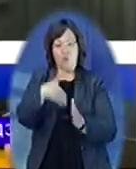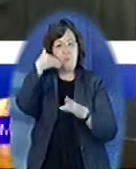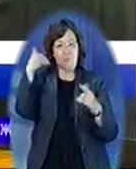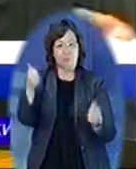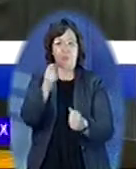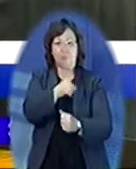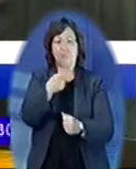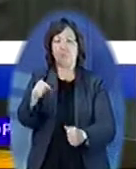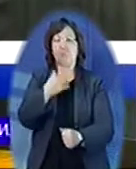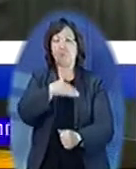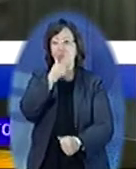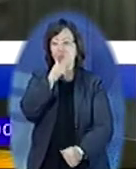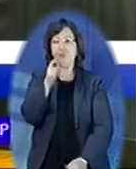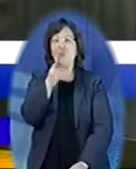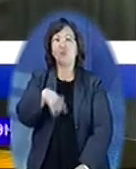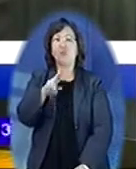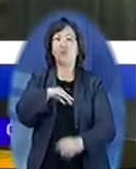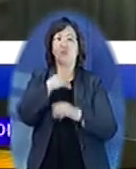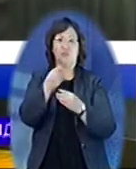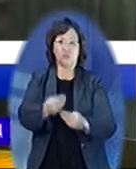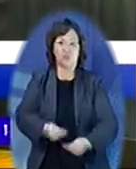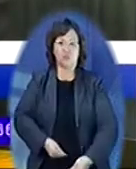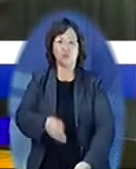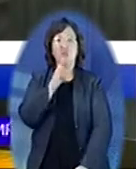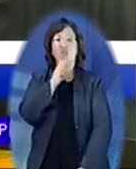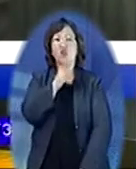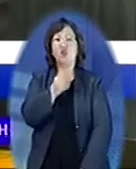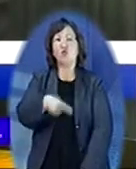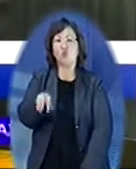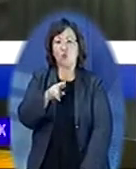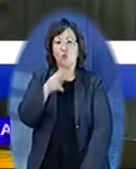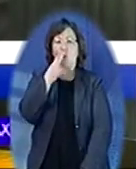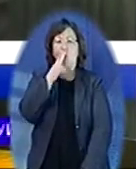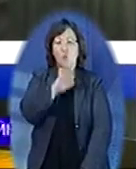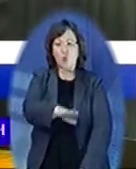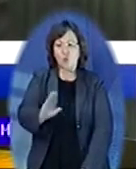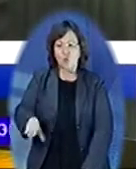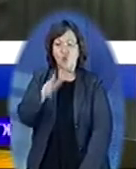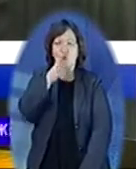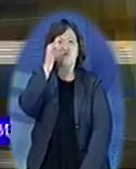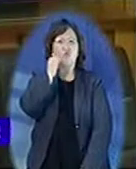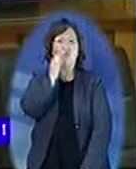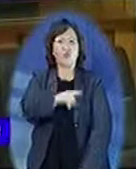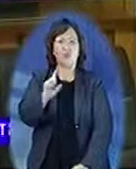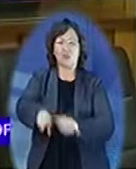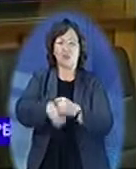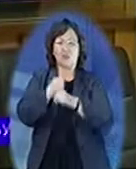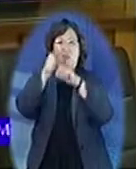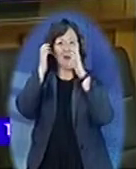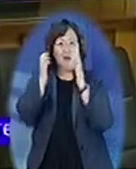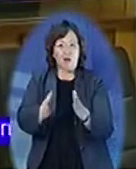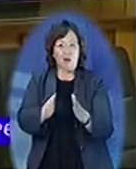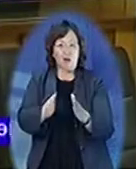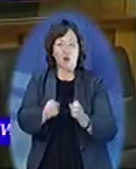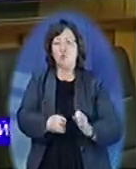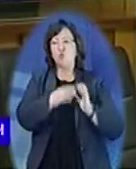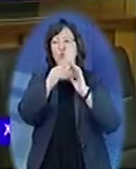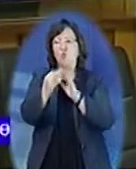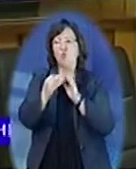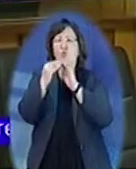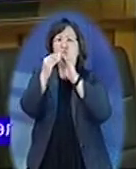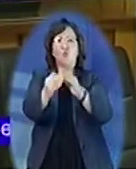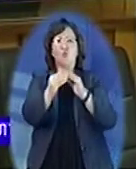мэнд жирэмсэн их за хүүхдүүд өндөр насныгууд онцгойл анхаарч отор нүүдэл хийх бензин